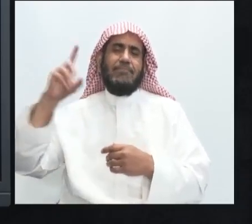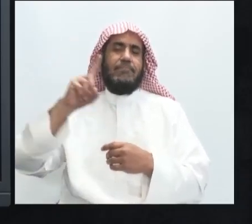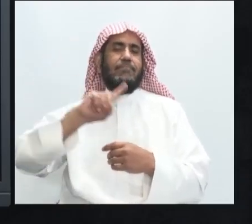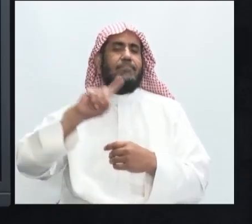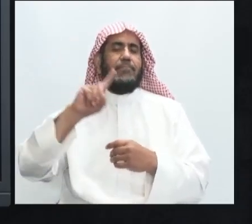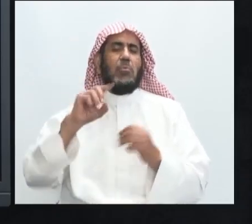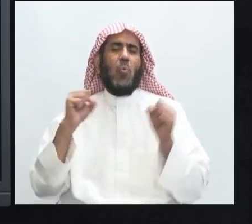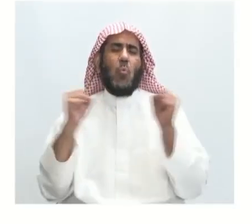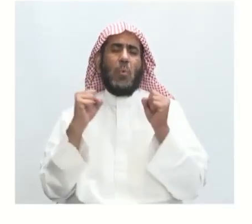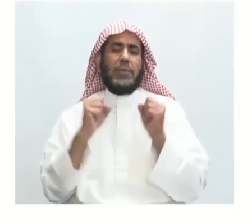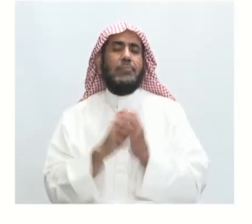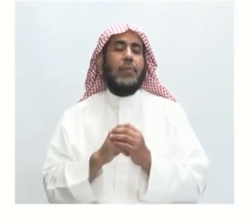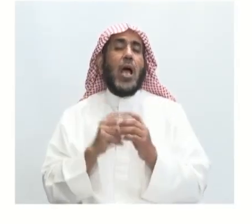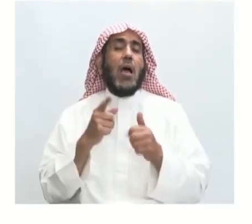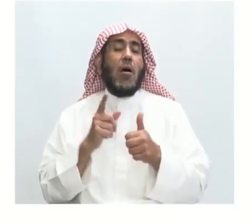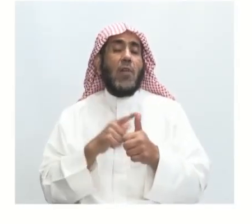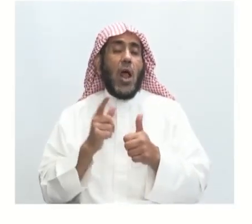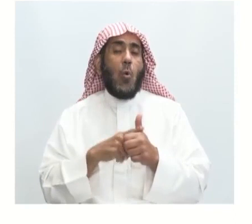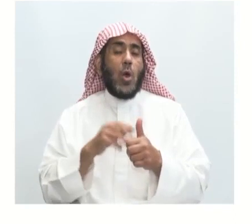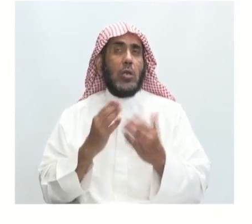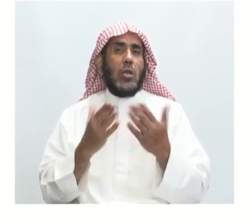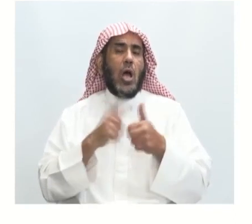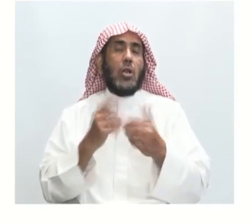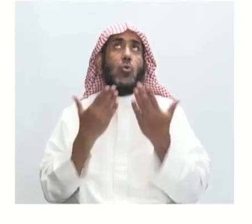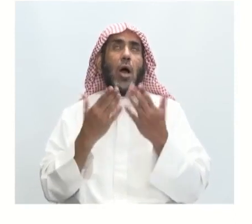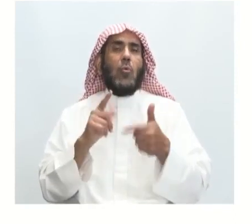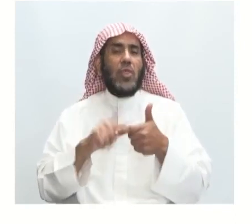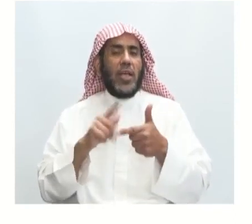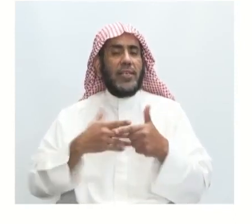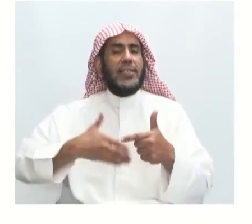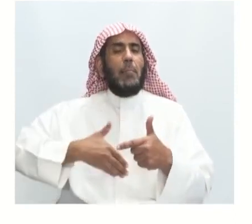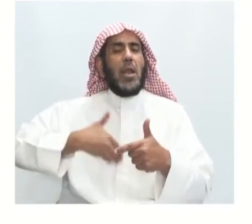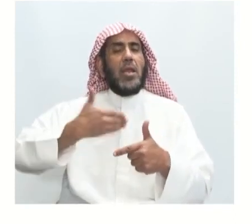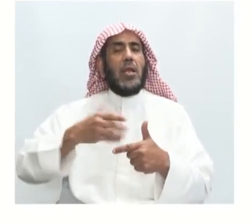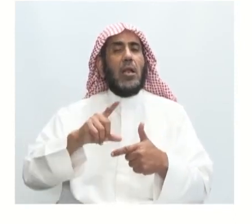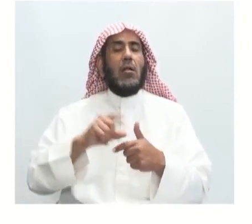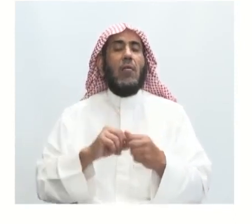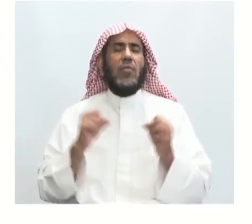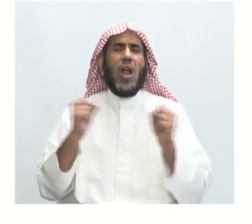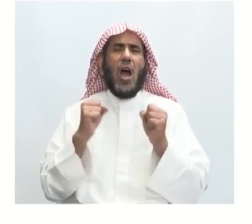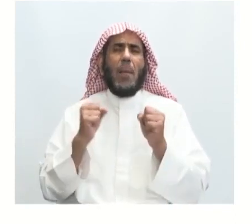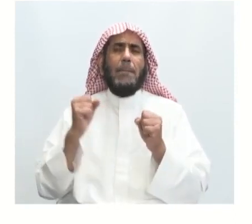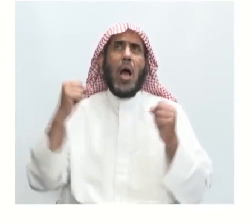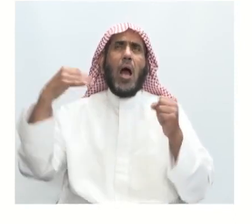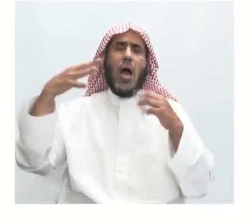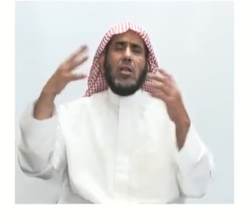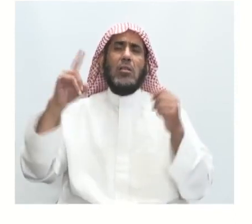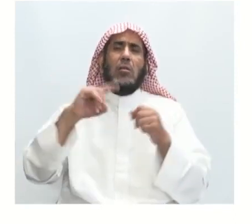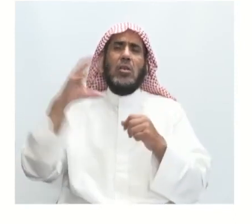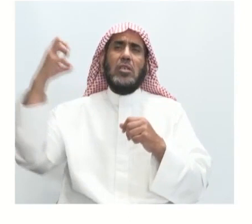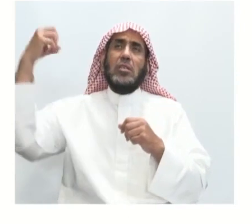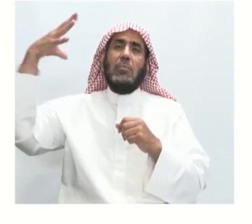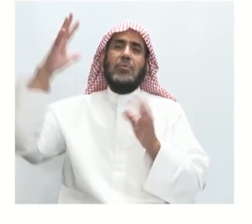الغياب وهذا ايضا في الاول يكون دعاء وفي الثاني يكون تمني عندما تقول في نهار بارد لا تغيبي تتمنى